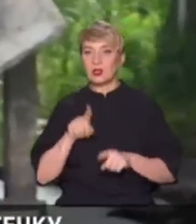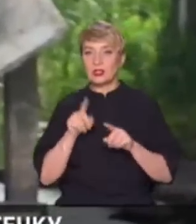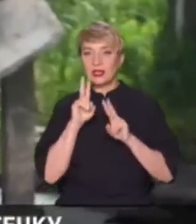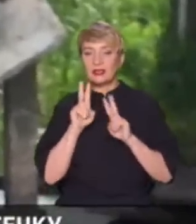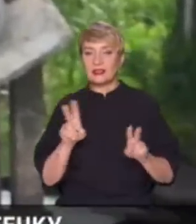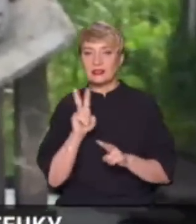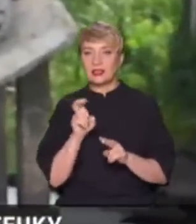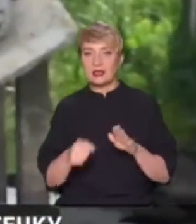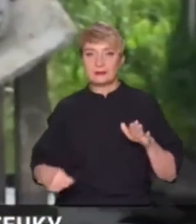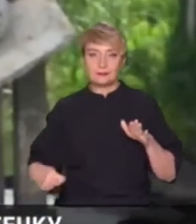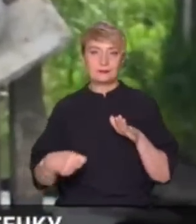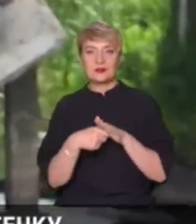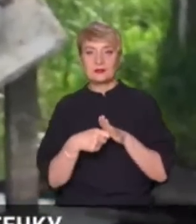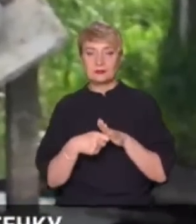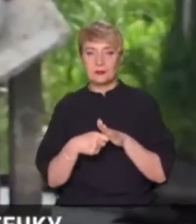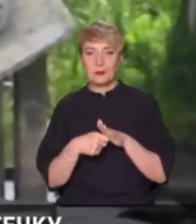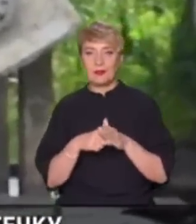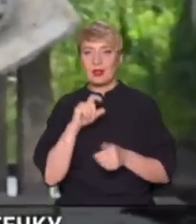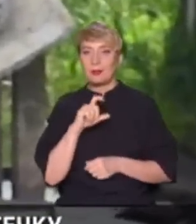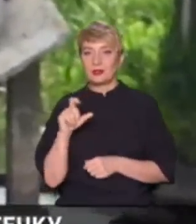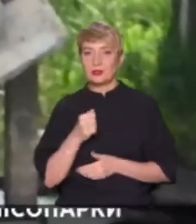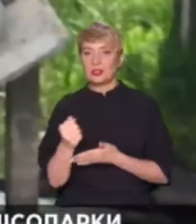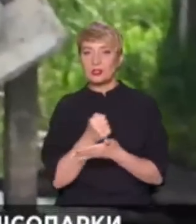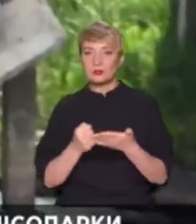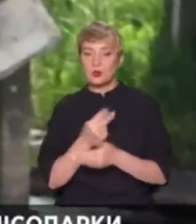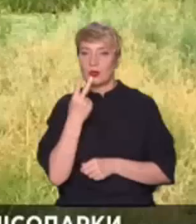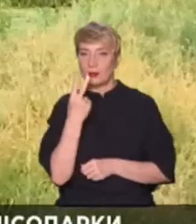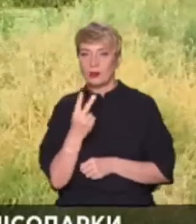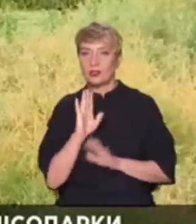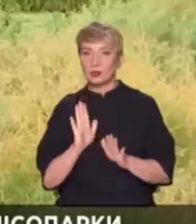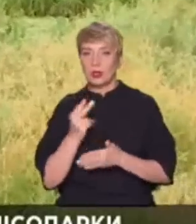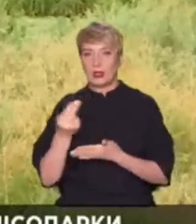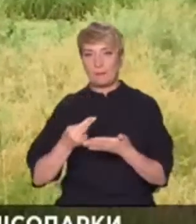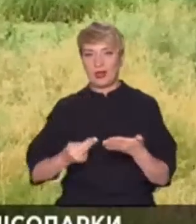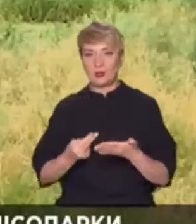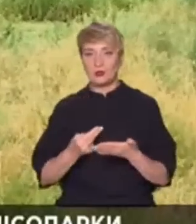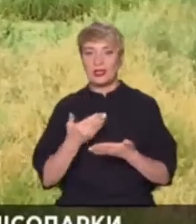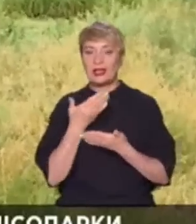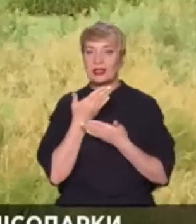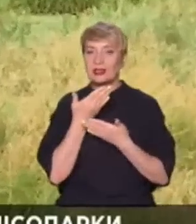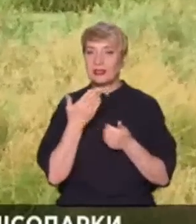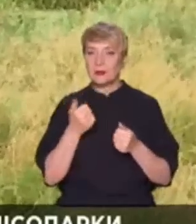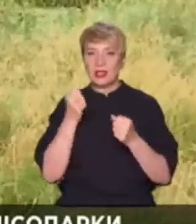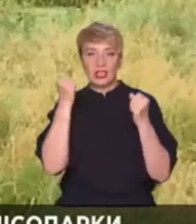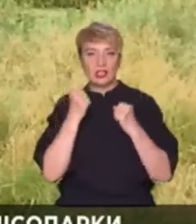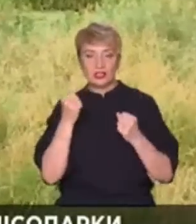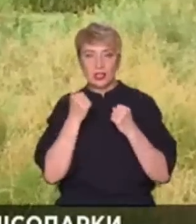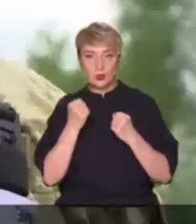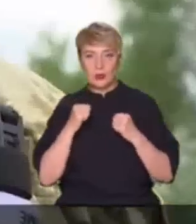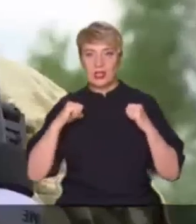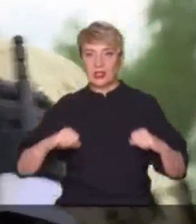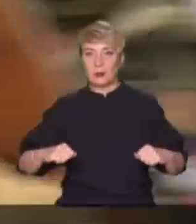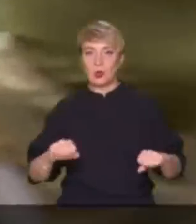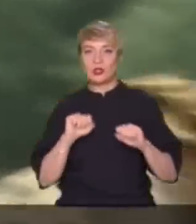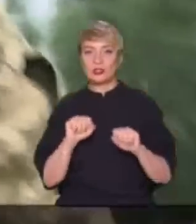як зарядити патрон в патронник. Тобто зброю бачили лише на малюнках. Вони не мали ані шоломів, ані бронежилетів, але